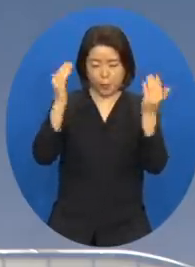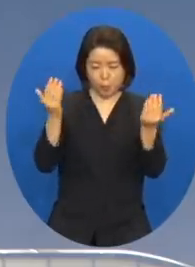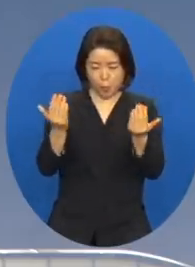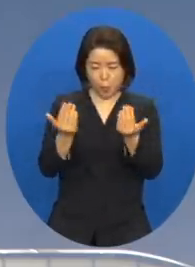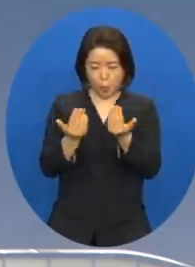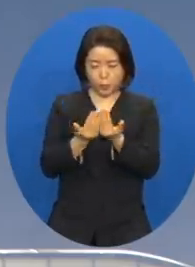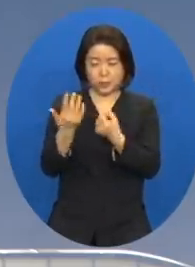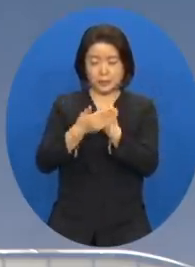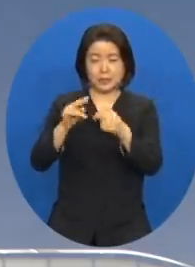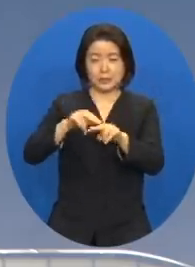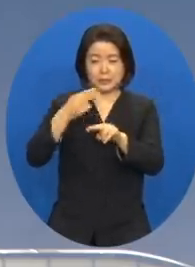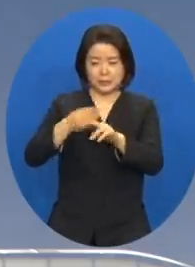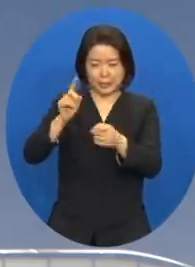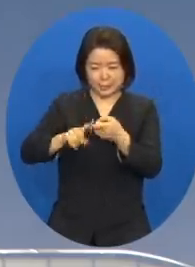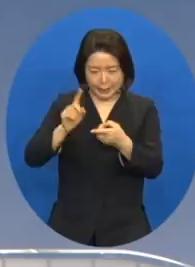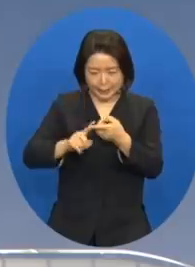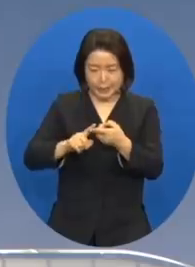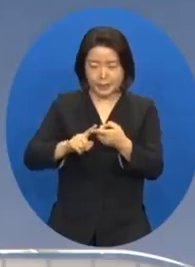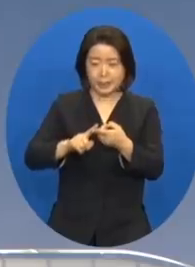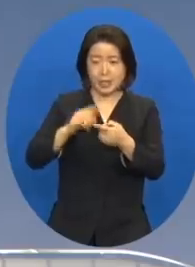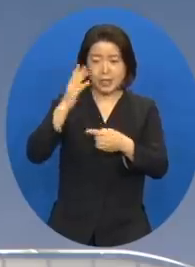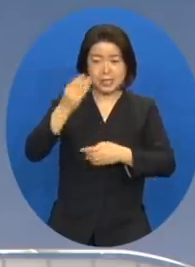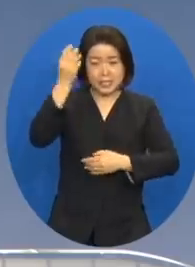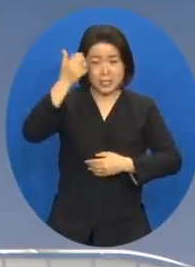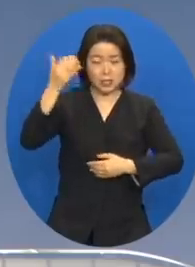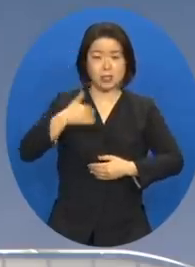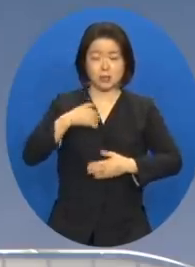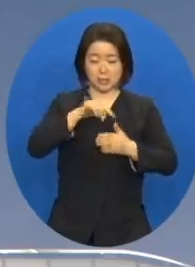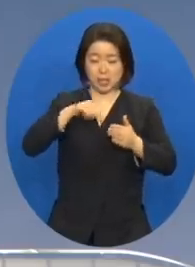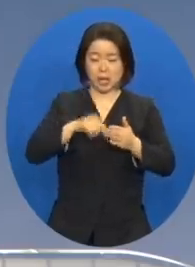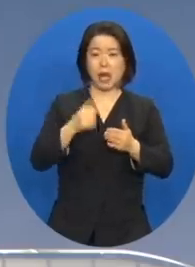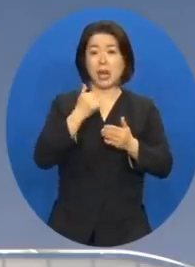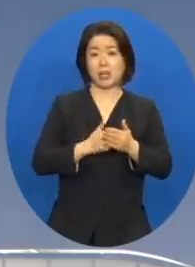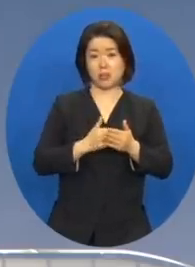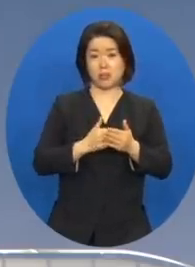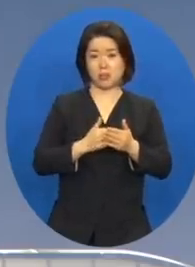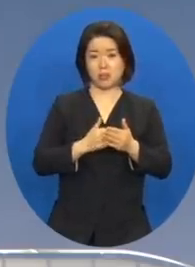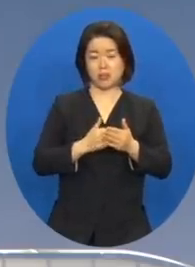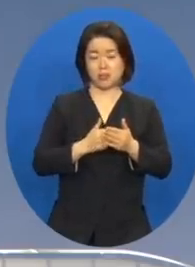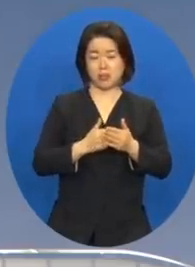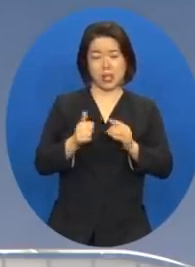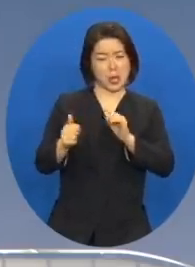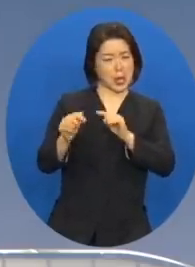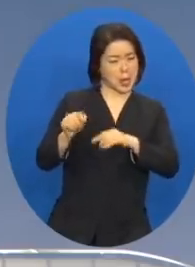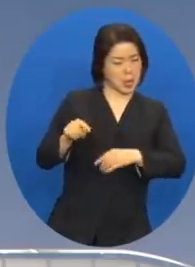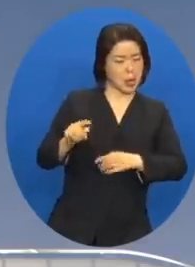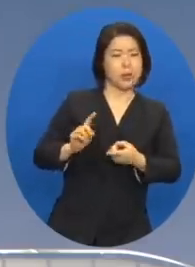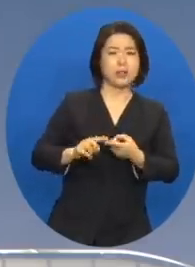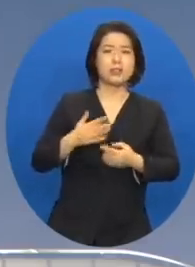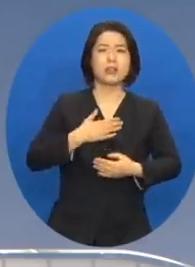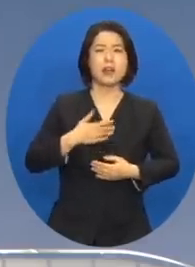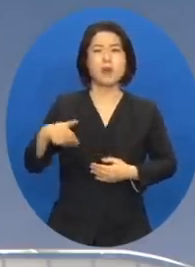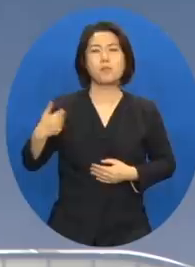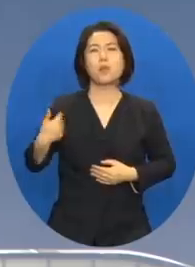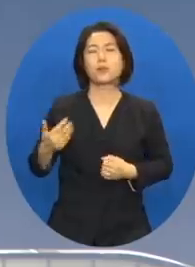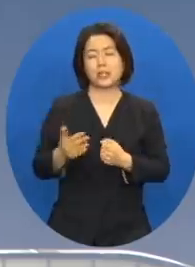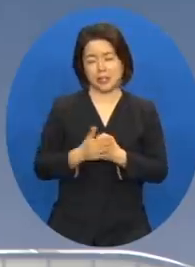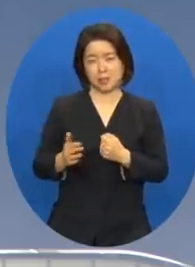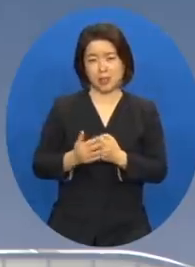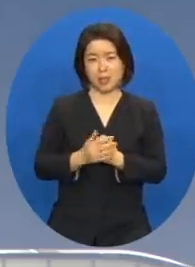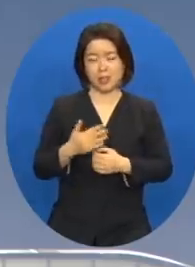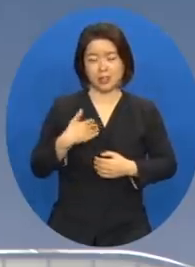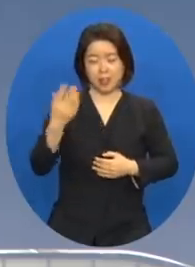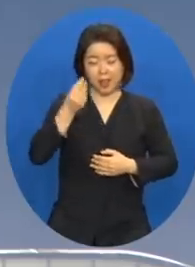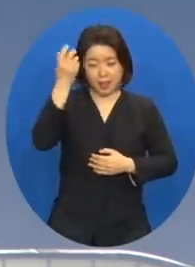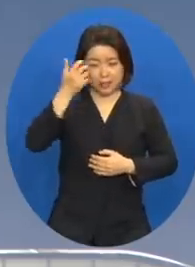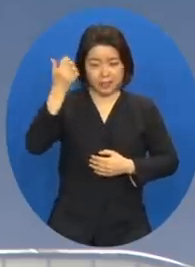자체이신 성령께서 내 안에 계신데 무지해서 그런 것. 잘 알지 못하니까 자기는